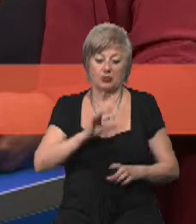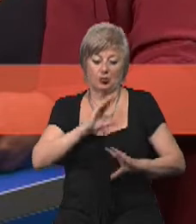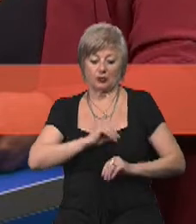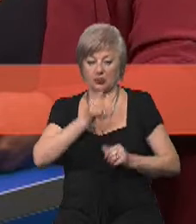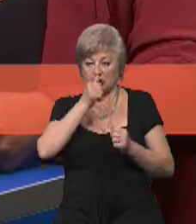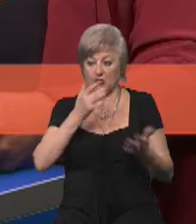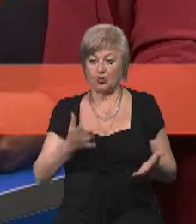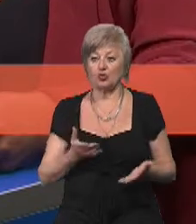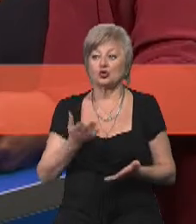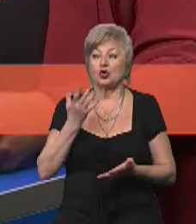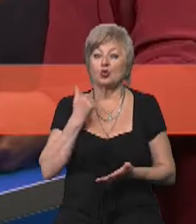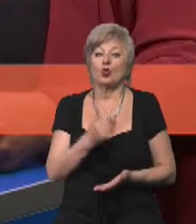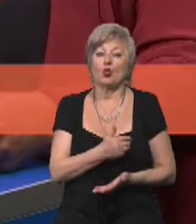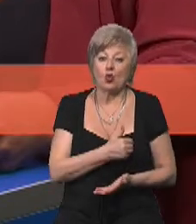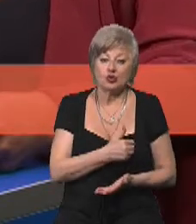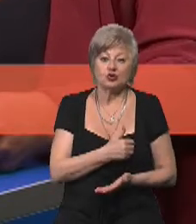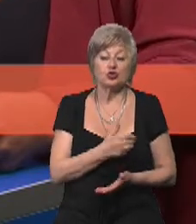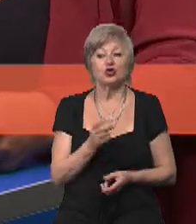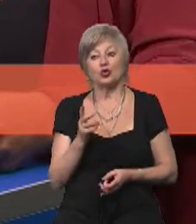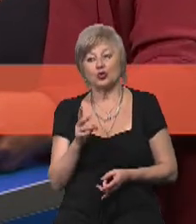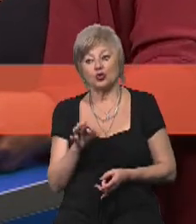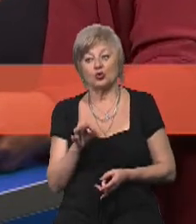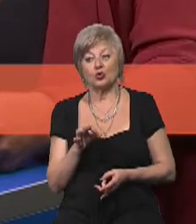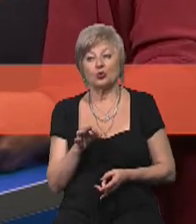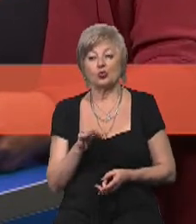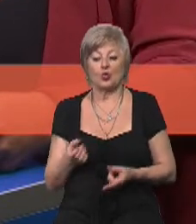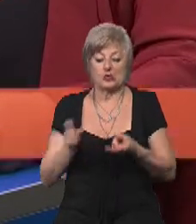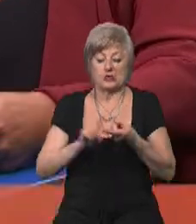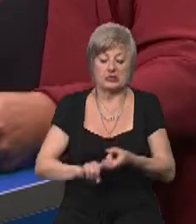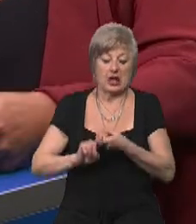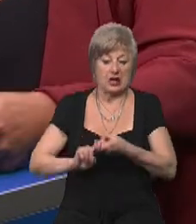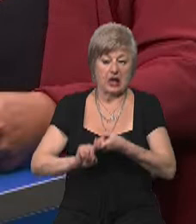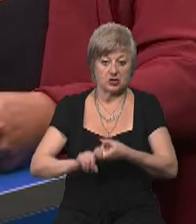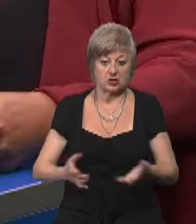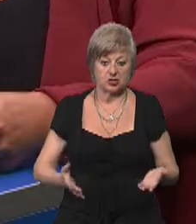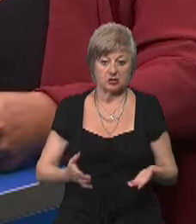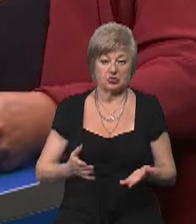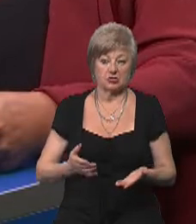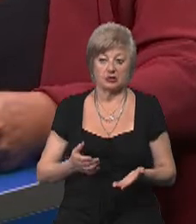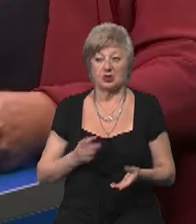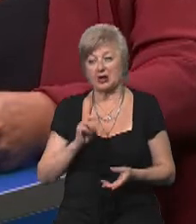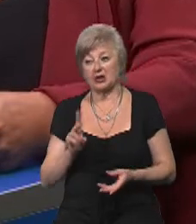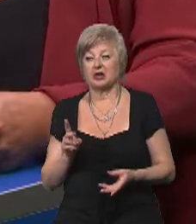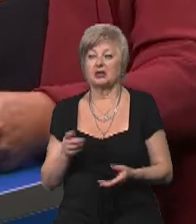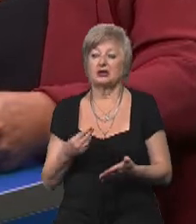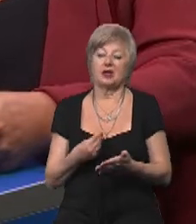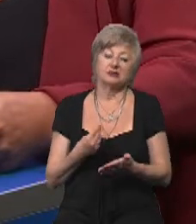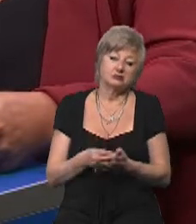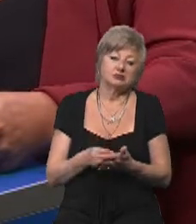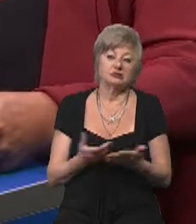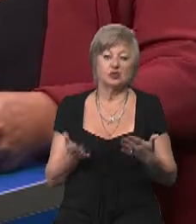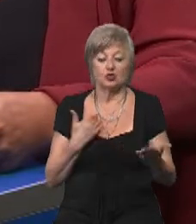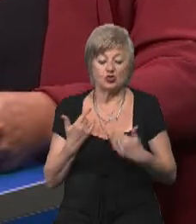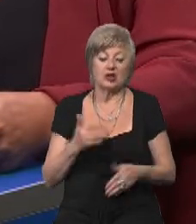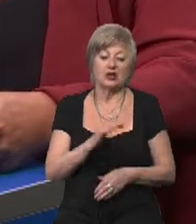навіть тоді, коли вона хоче, але її є залежність в відносинах, економічні якісь стосунки,